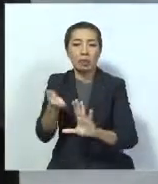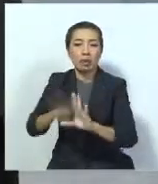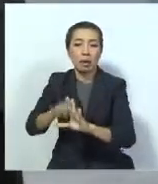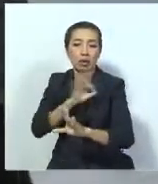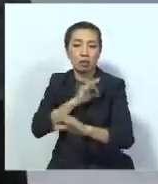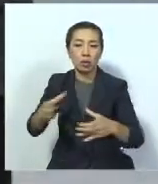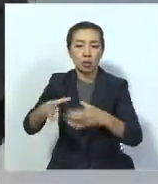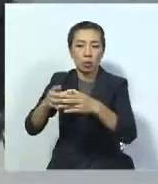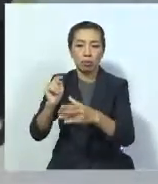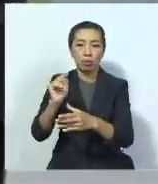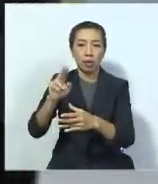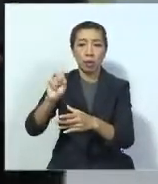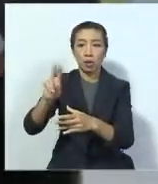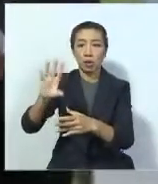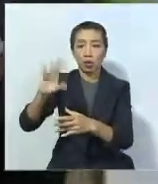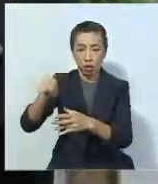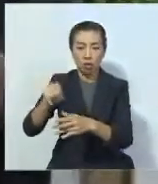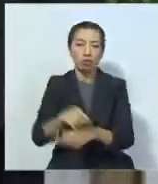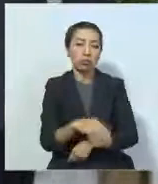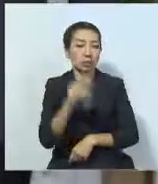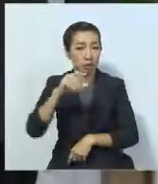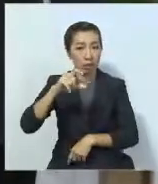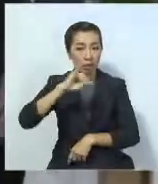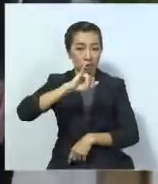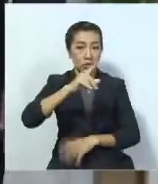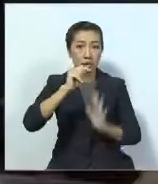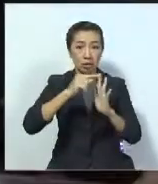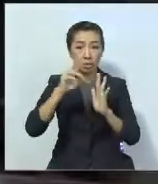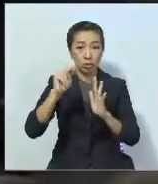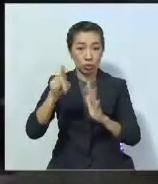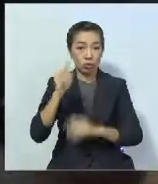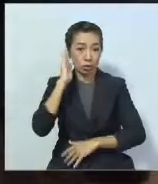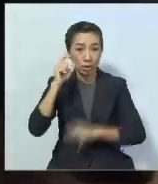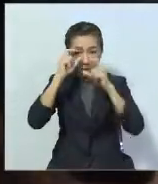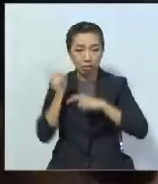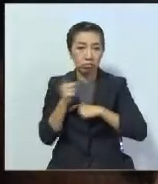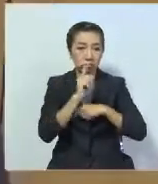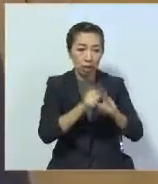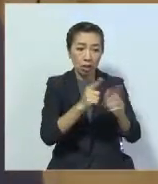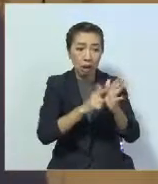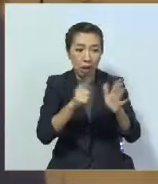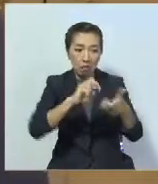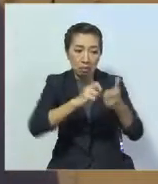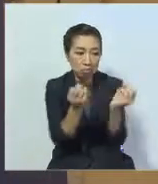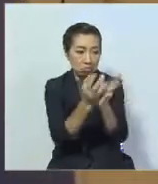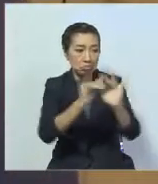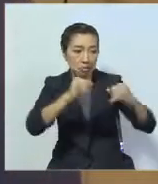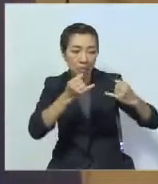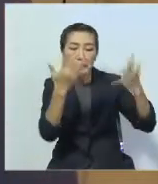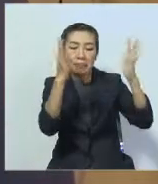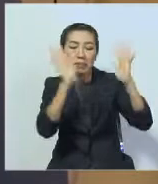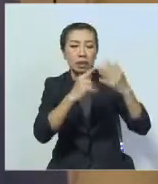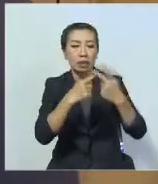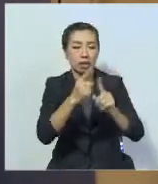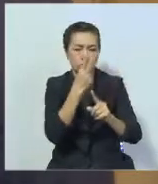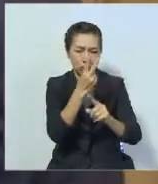ชาติโดยนายจาตุรนต์ยืนยันนะคะว่าการลาออกอย่างที่คุณปวีณาบอกไปเลยว่าไม่ได้มีเรื่องความขัดแย้งกับใครนะแต่เห็